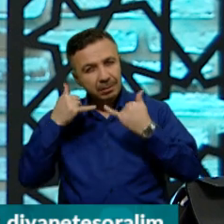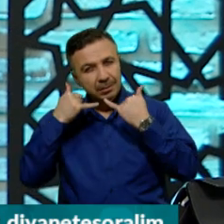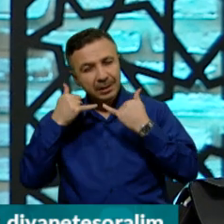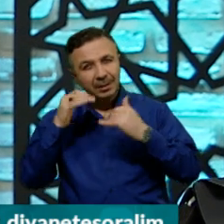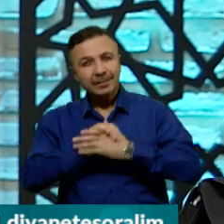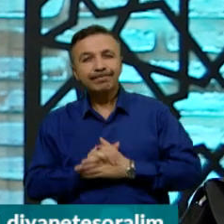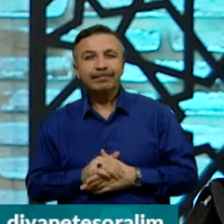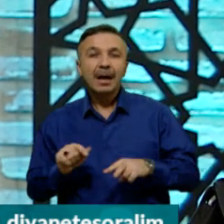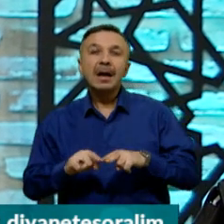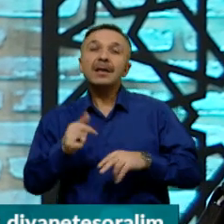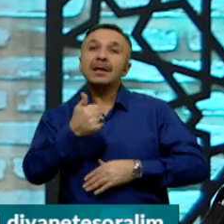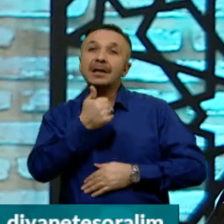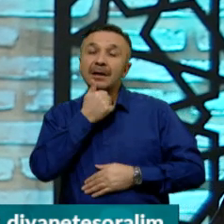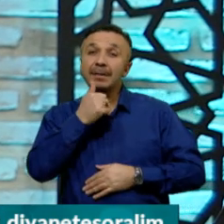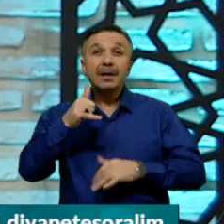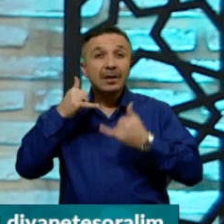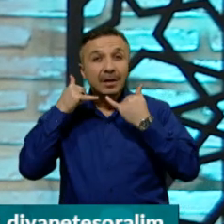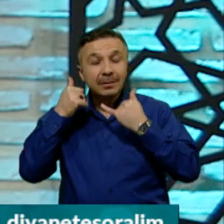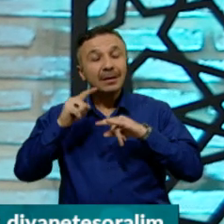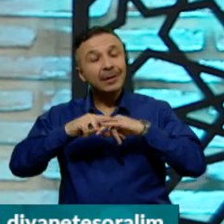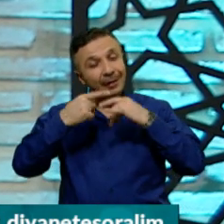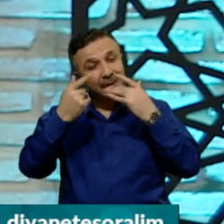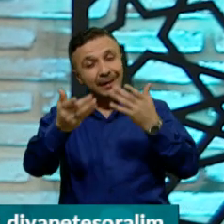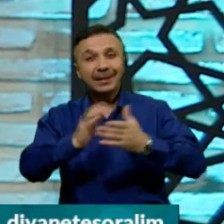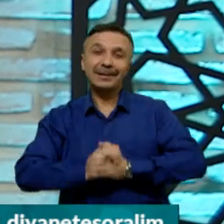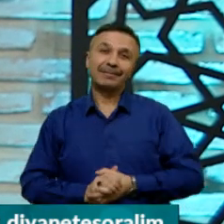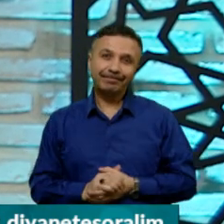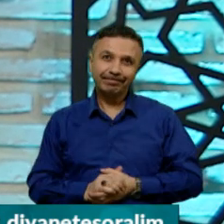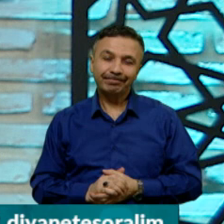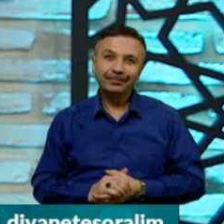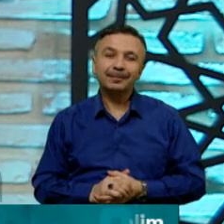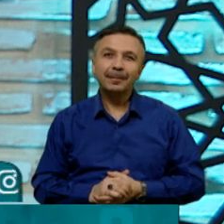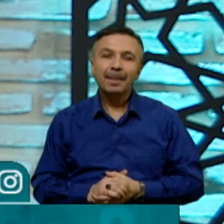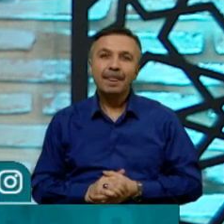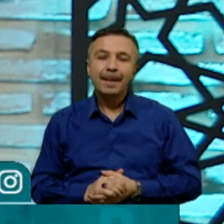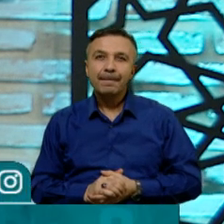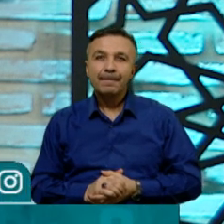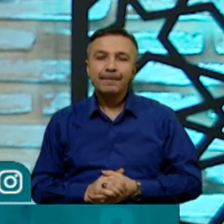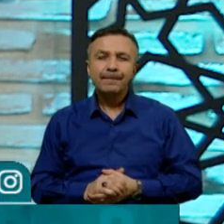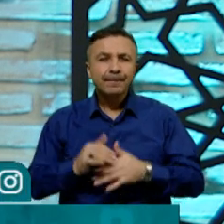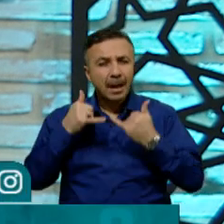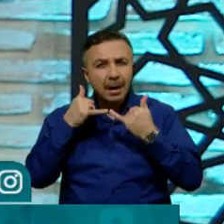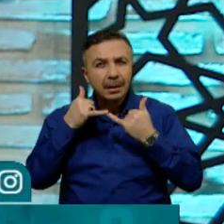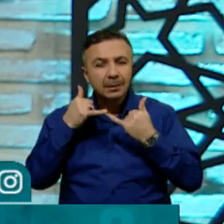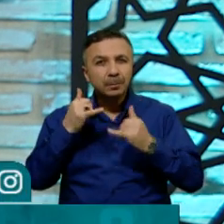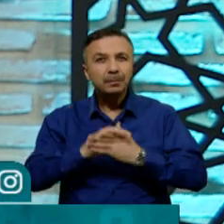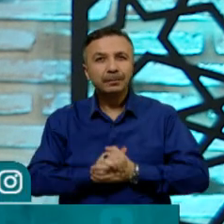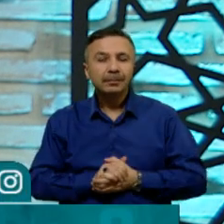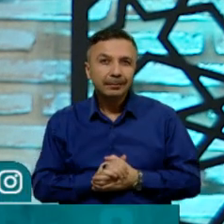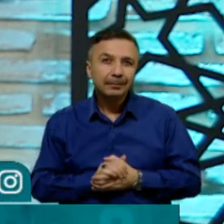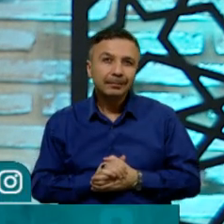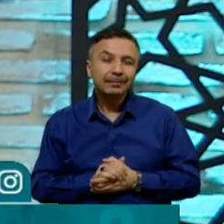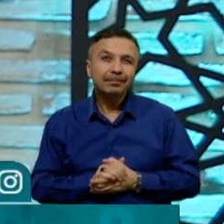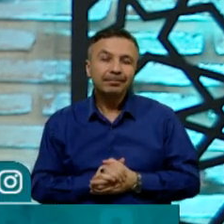Nazir Bey telefon hattımızda Hoşgeldiniz bu bu Alo alo hoşgeldiniz